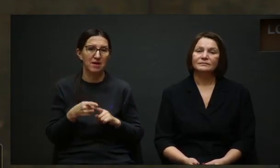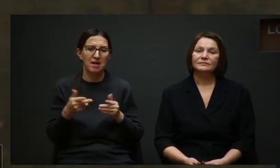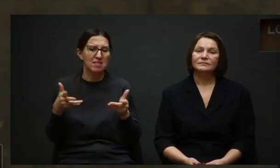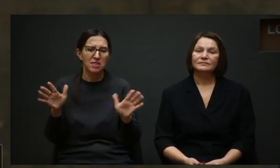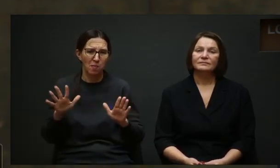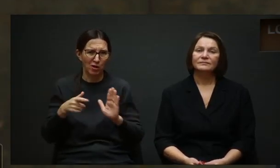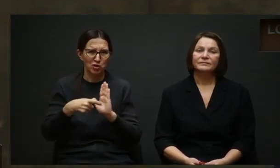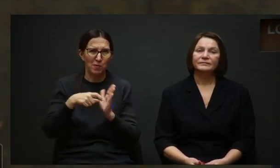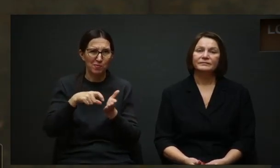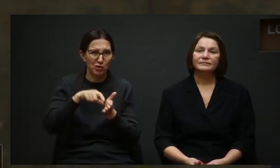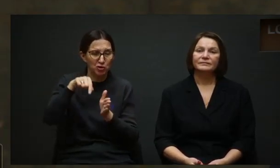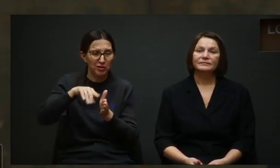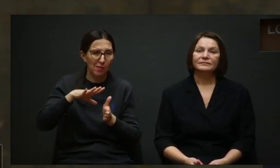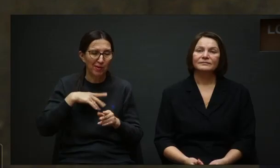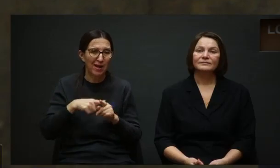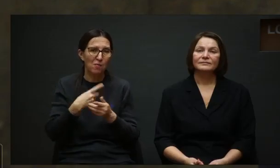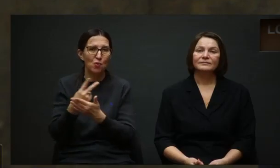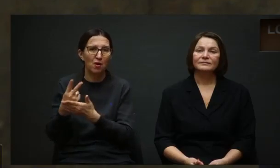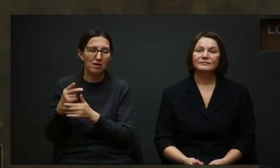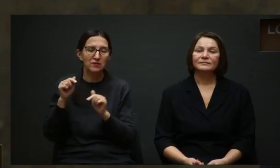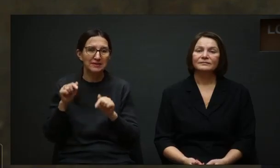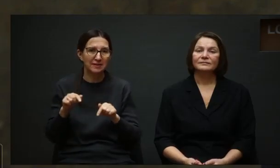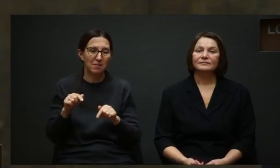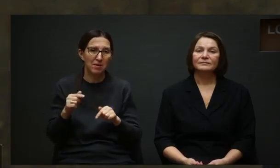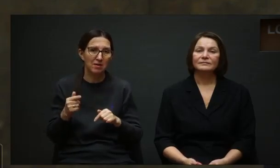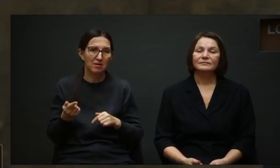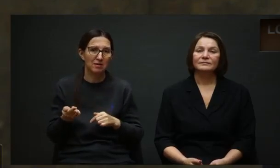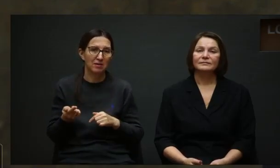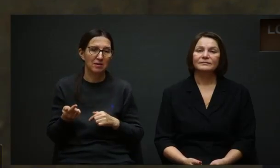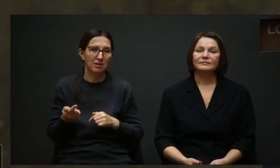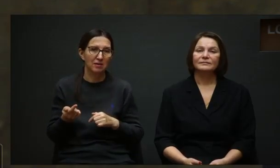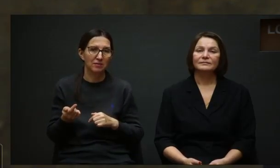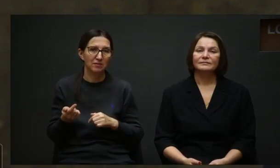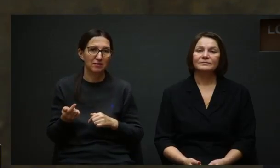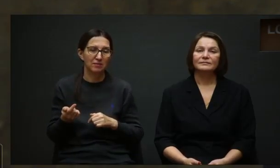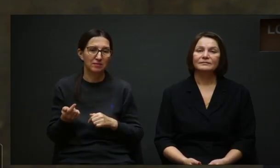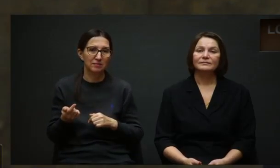небольших помещениях, и показывалось там, собственно говоря,